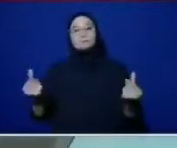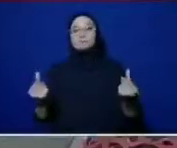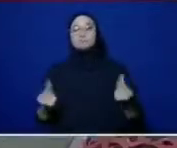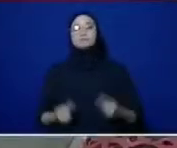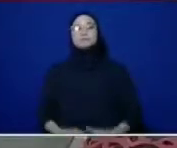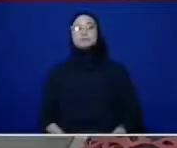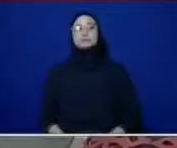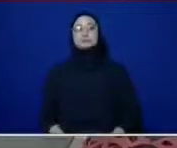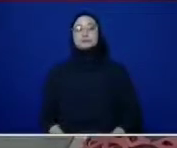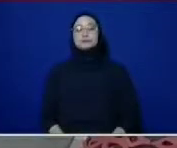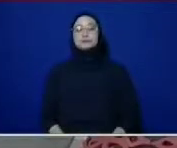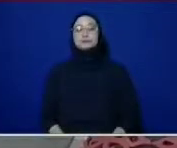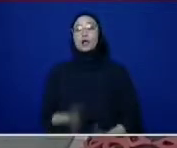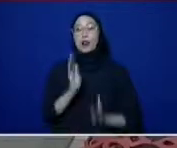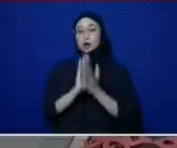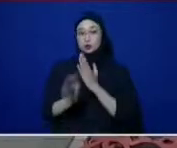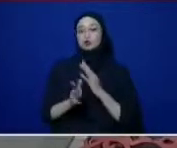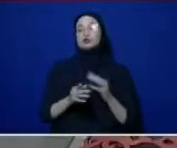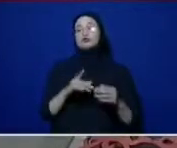ditanggapi.